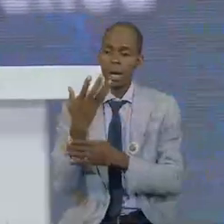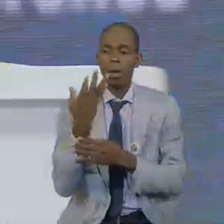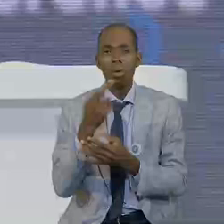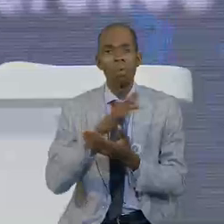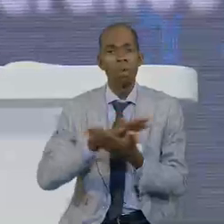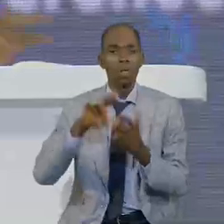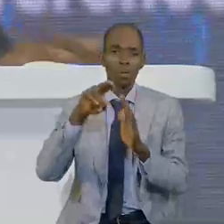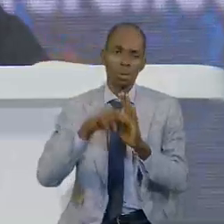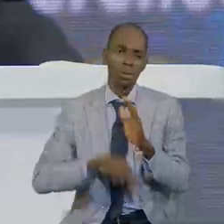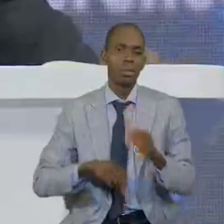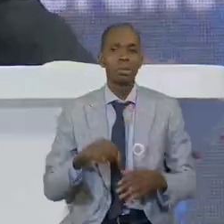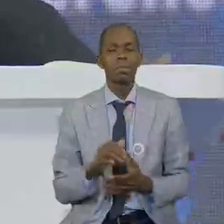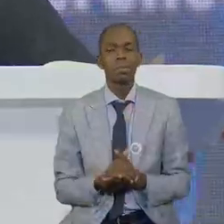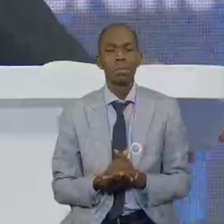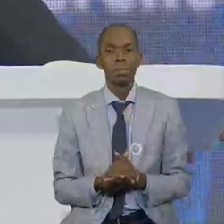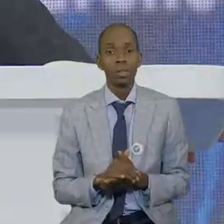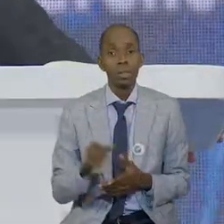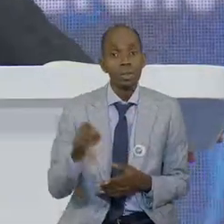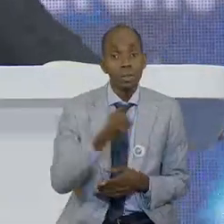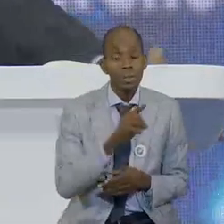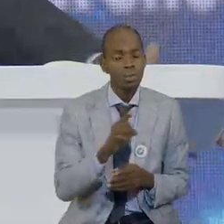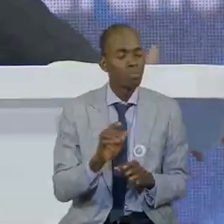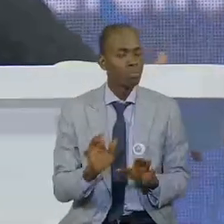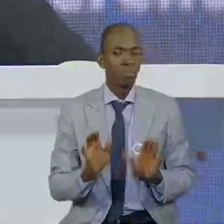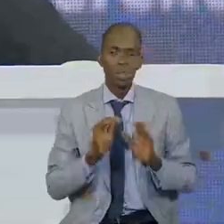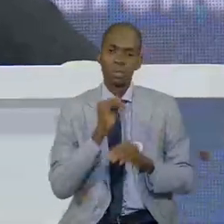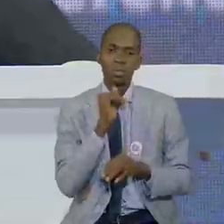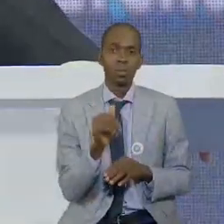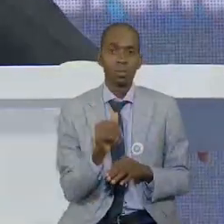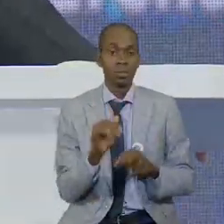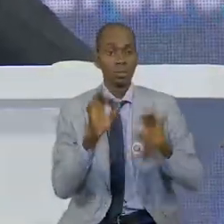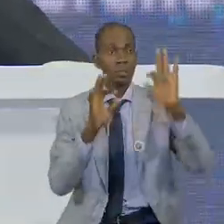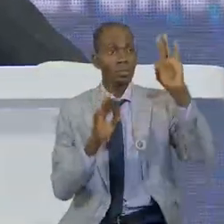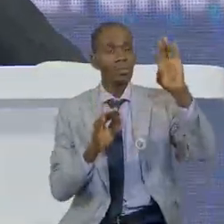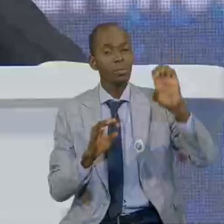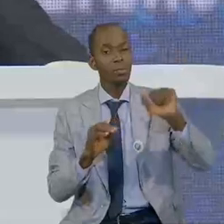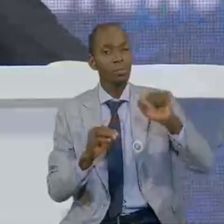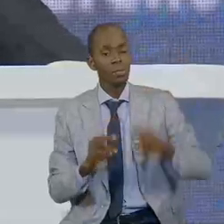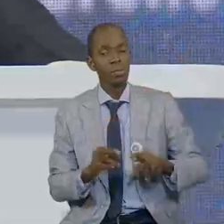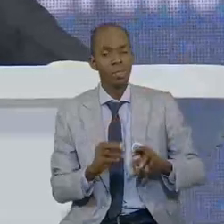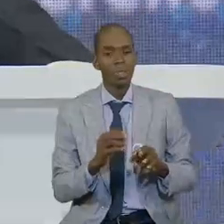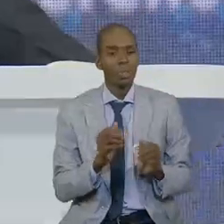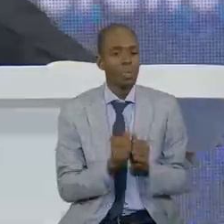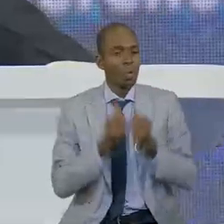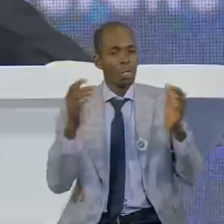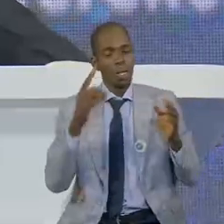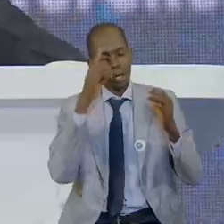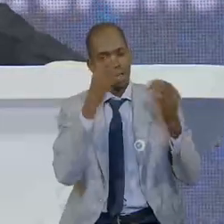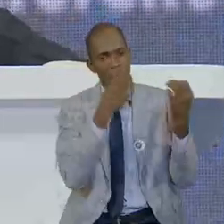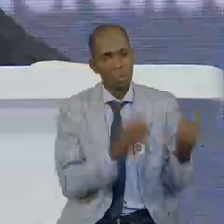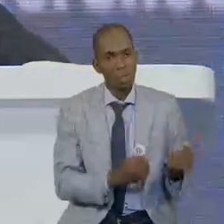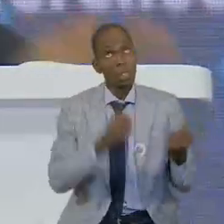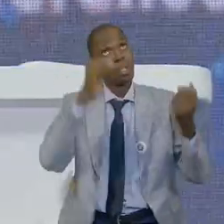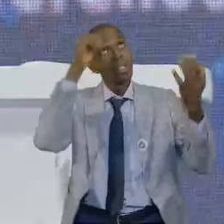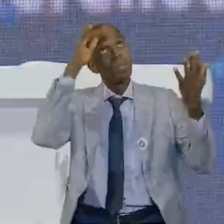droite triomphante. Fear is faithless expectation activating restlessness.